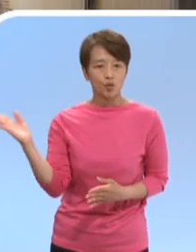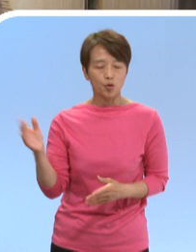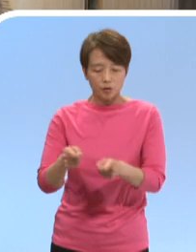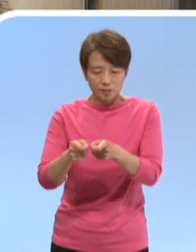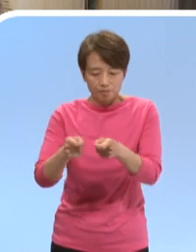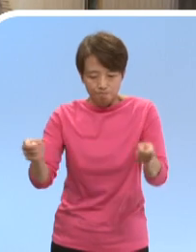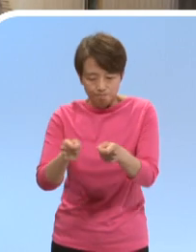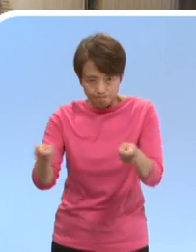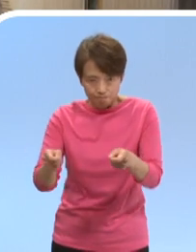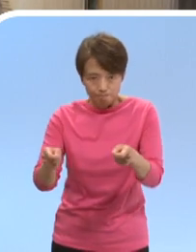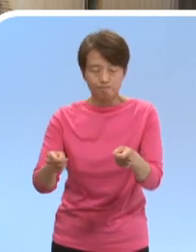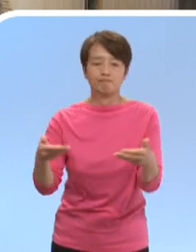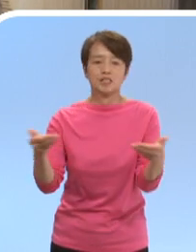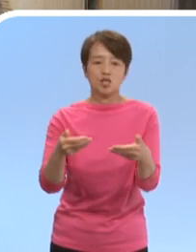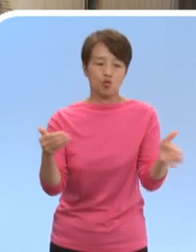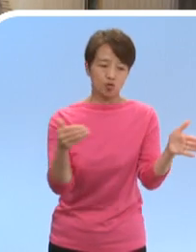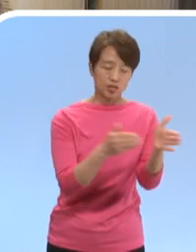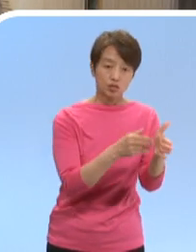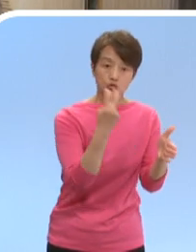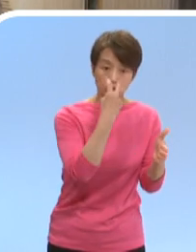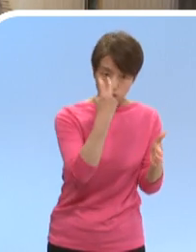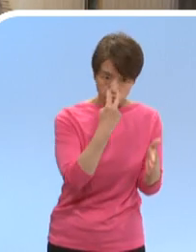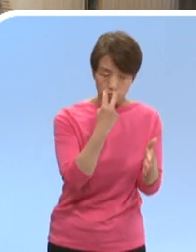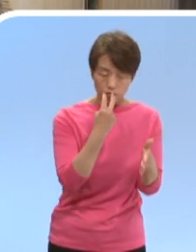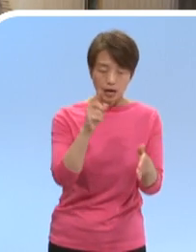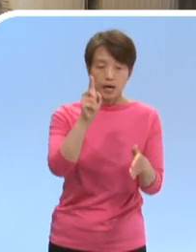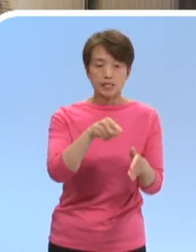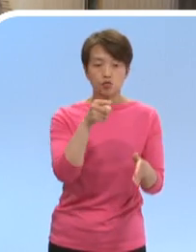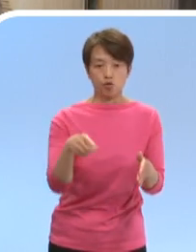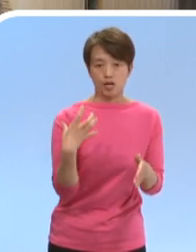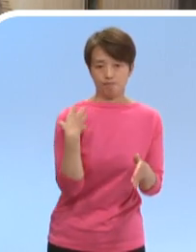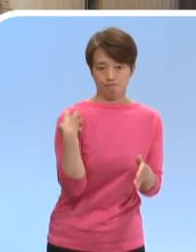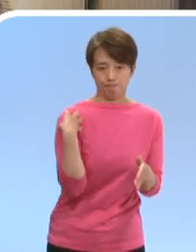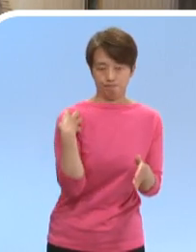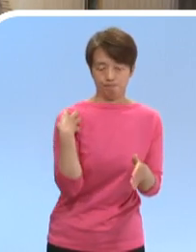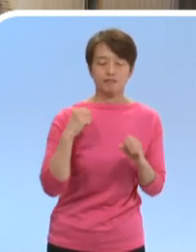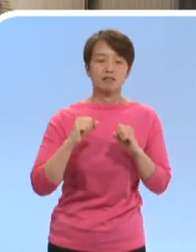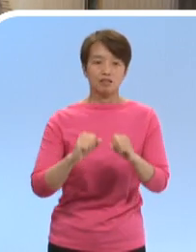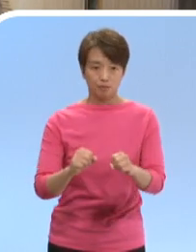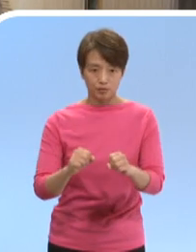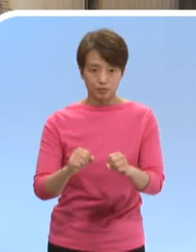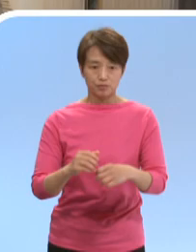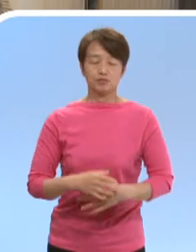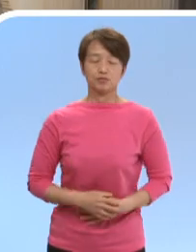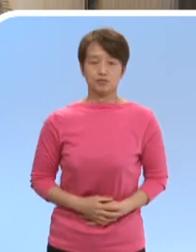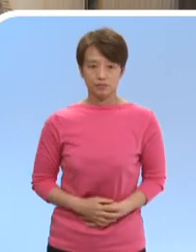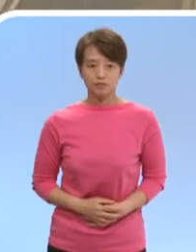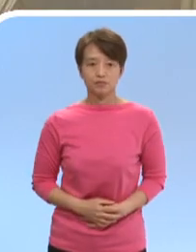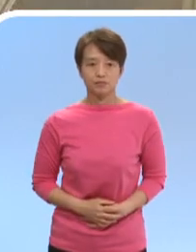この小分け作業や最終チェックは今も人の手で行われています。